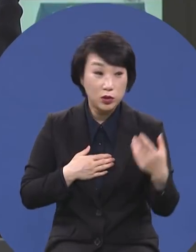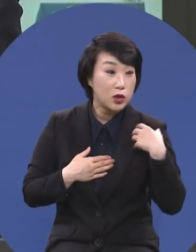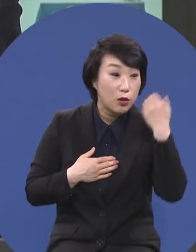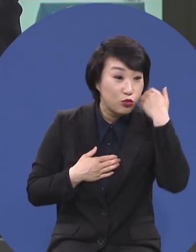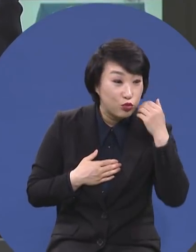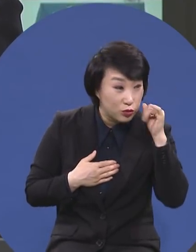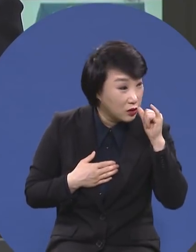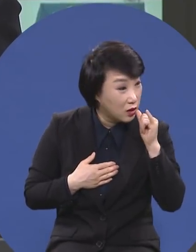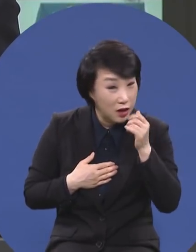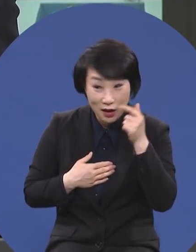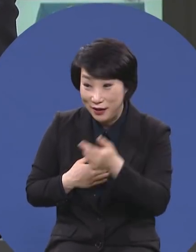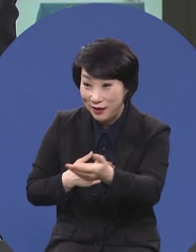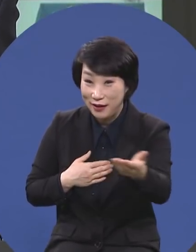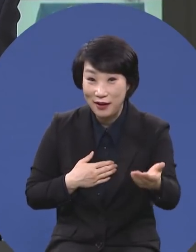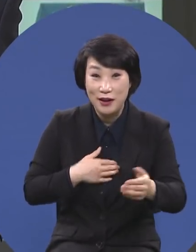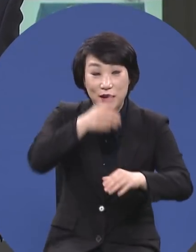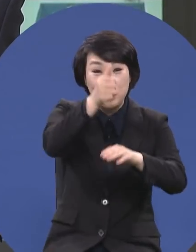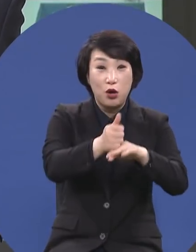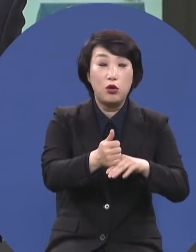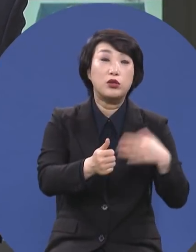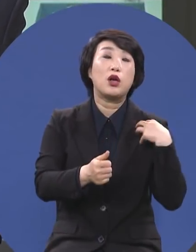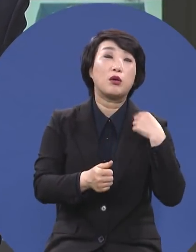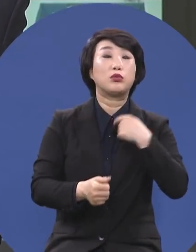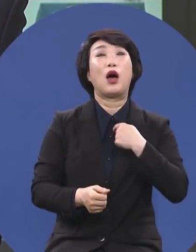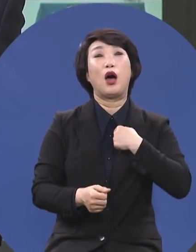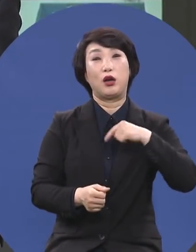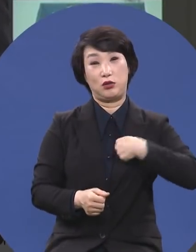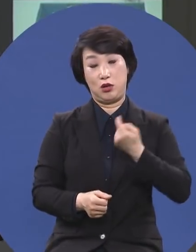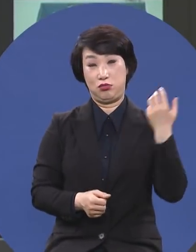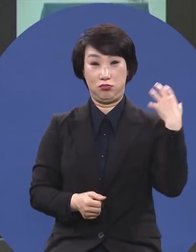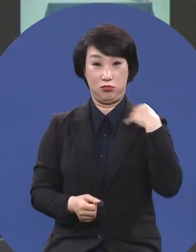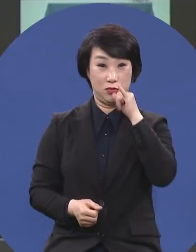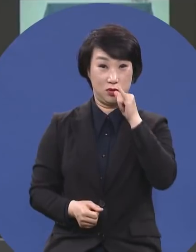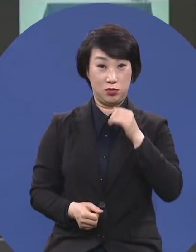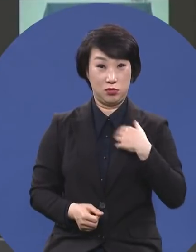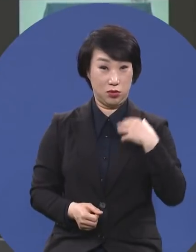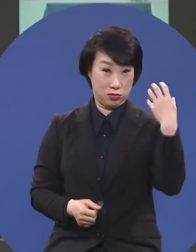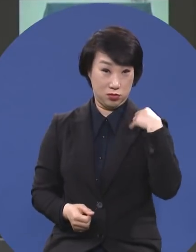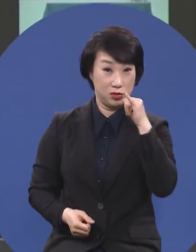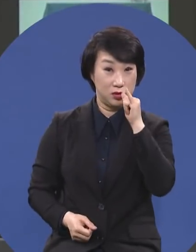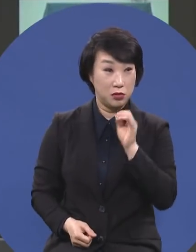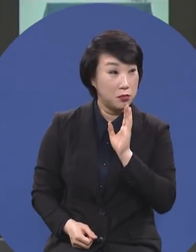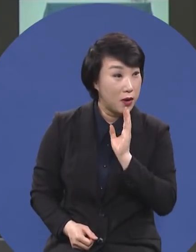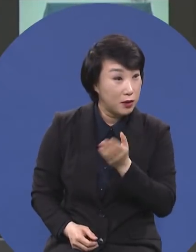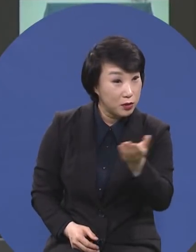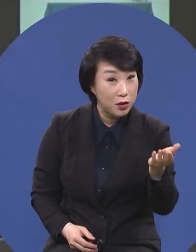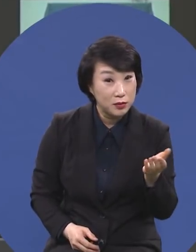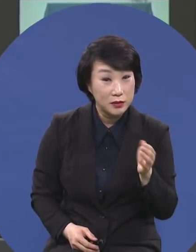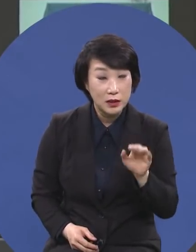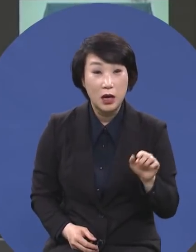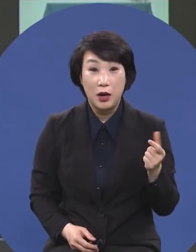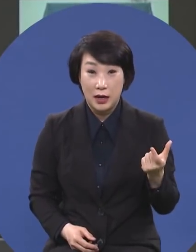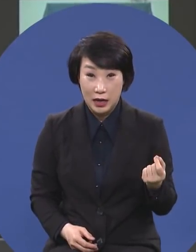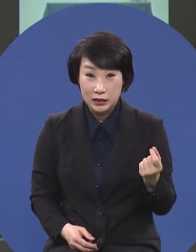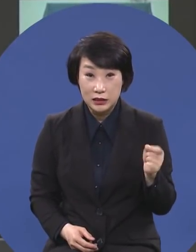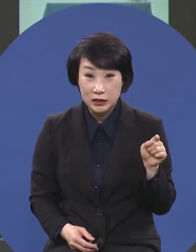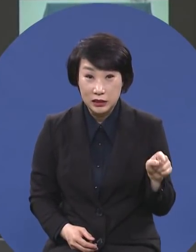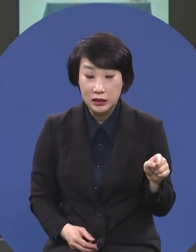누가 져야 돼요? 자기가 져야 되잖아요. 자기가 져야 돼요. 응? 여러분, 이와